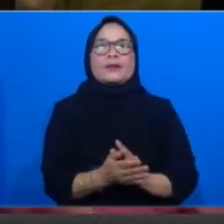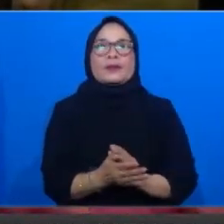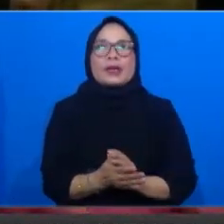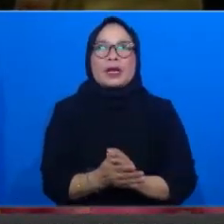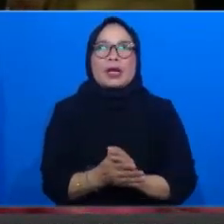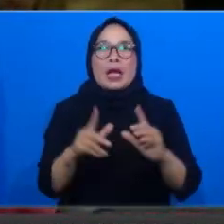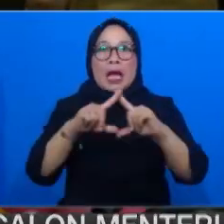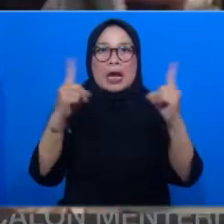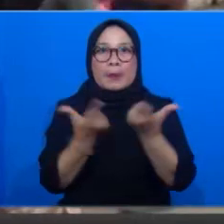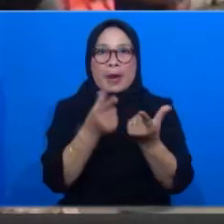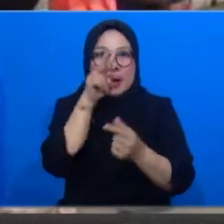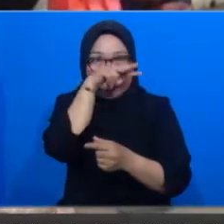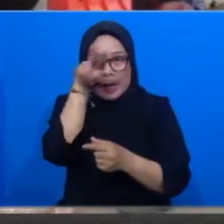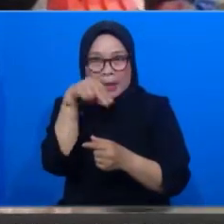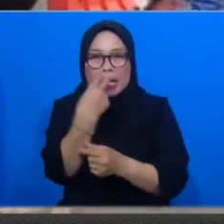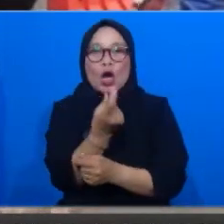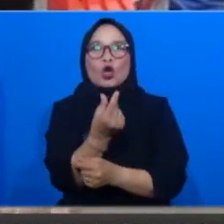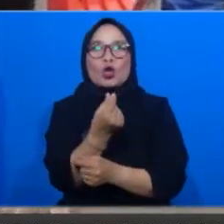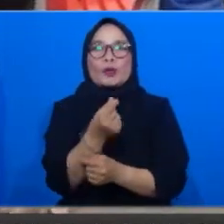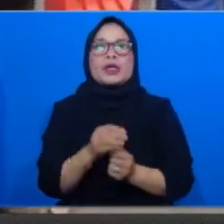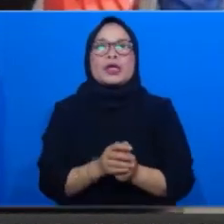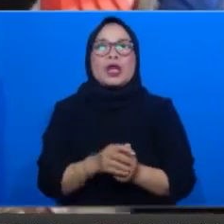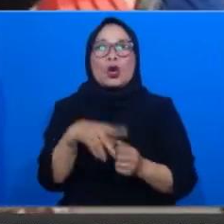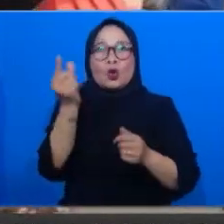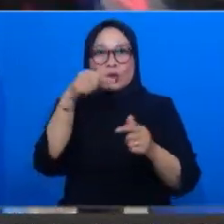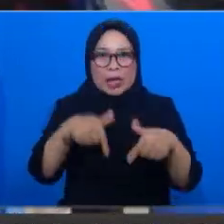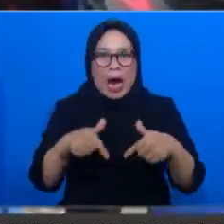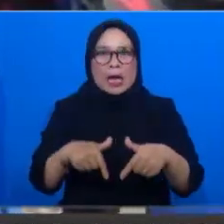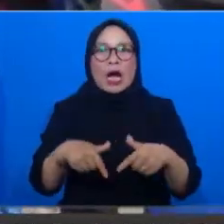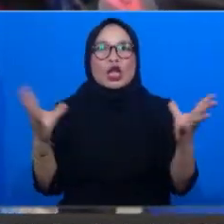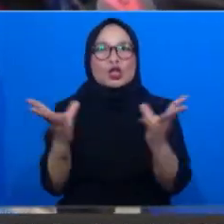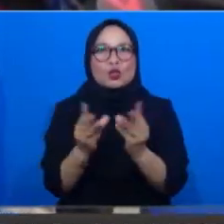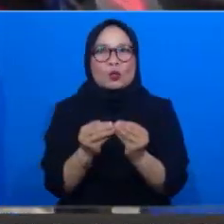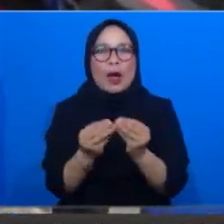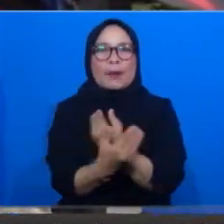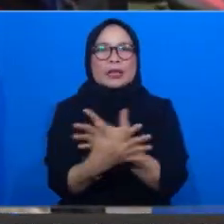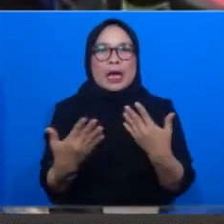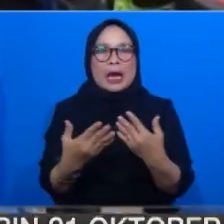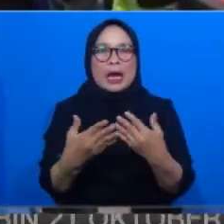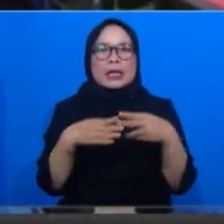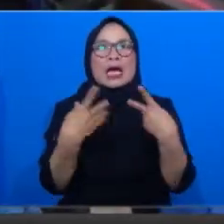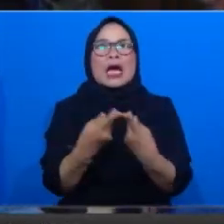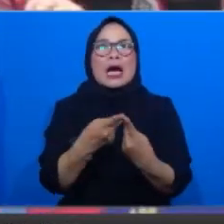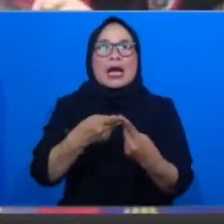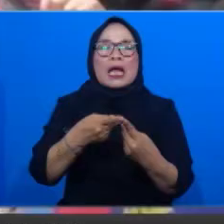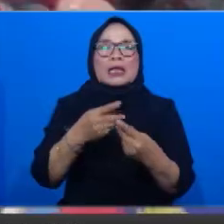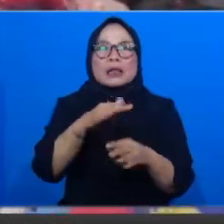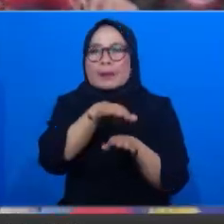Lembaga Pemerhati Ekonomi Indef menyebut babak belurnya kelas menengah saat ini terlihat pada jumlah tabungan masyarakat kelas menengah yang terus turun.